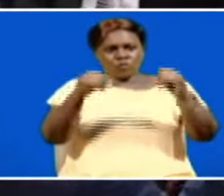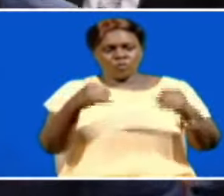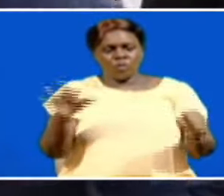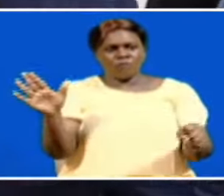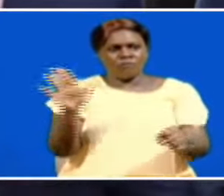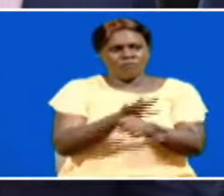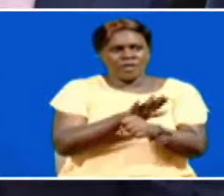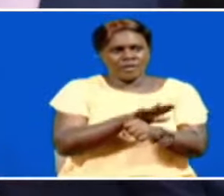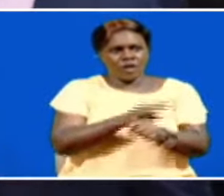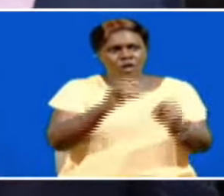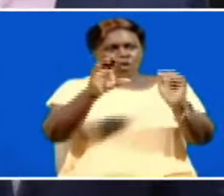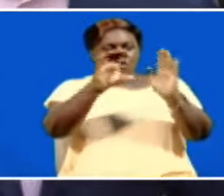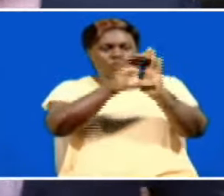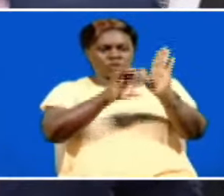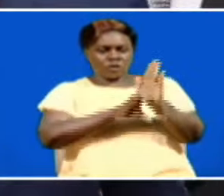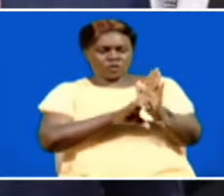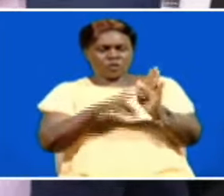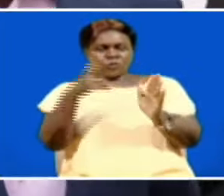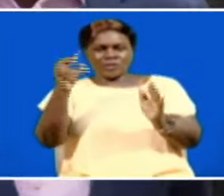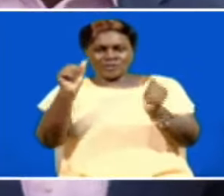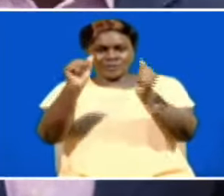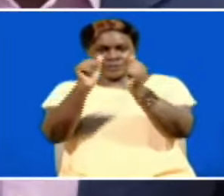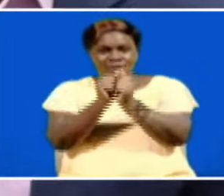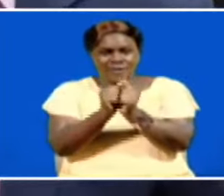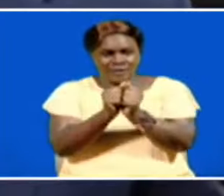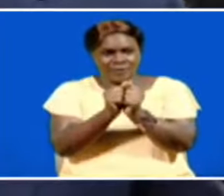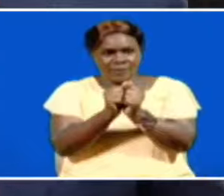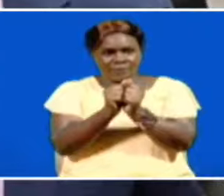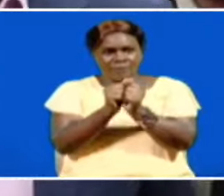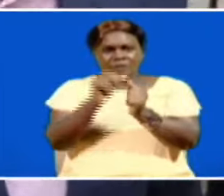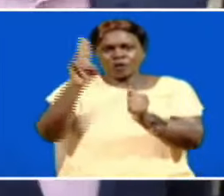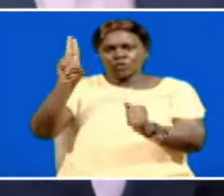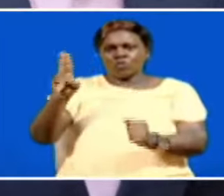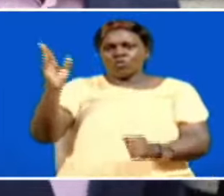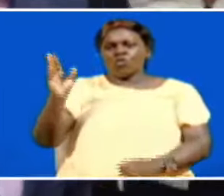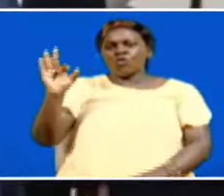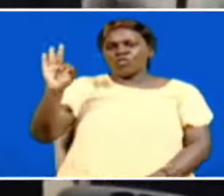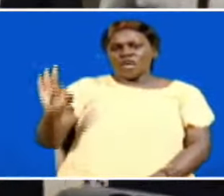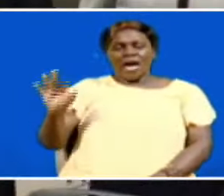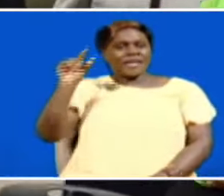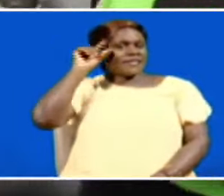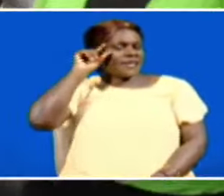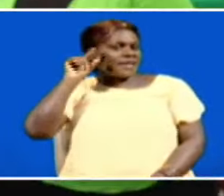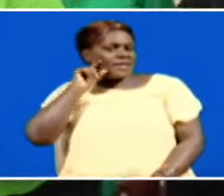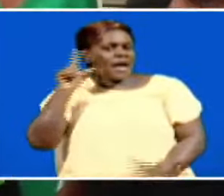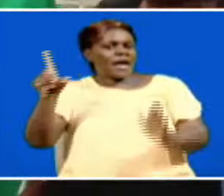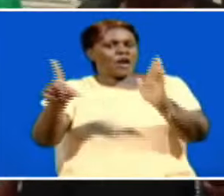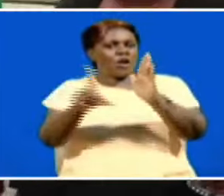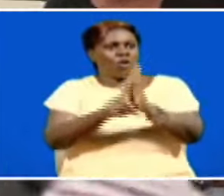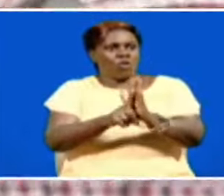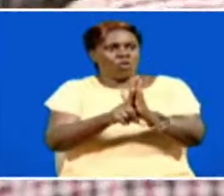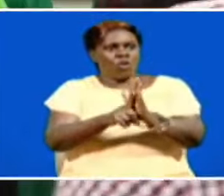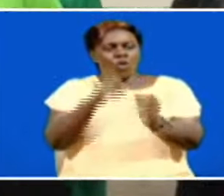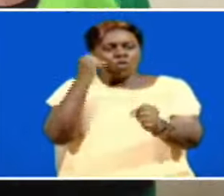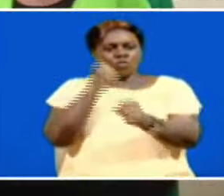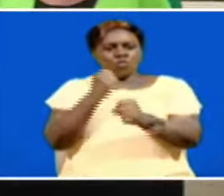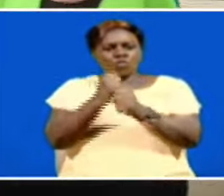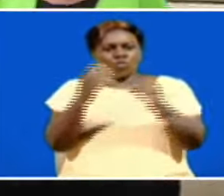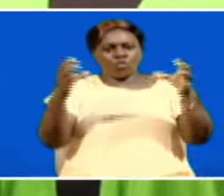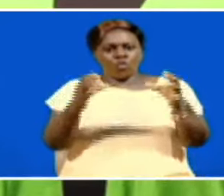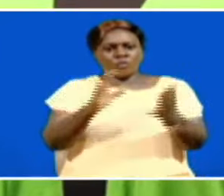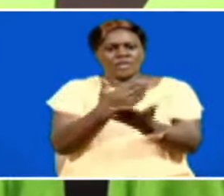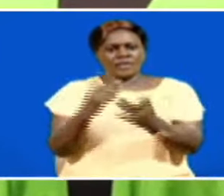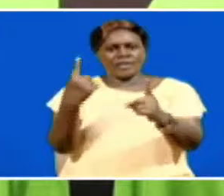kikamilifu katiba ya Kenya mwaka 2010 juu ya kanuni ya thuluthi mbili ya jinsia, ambapo jopo kazi ya sekta